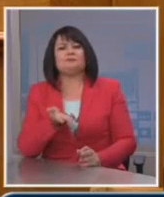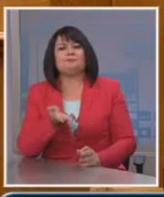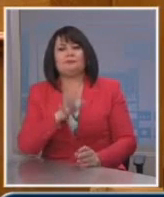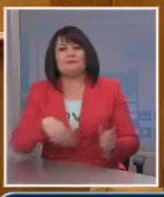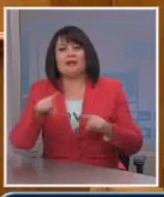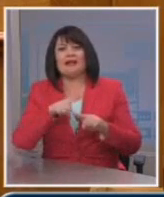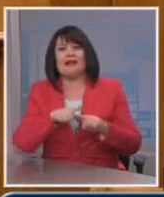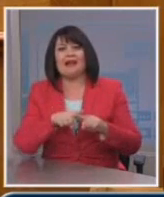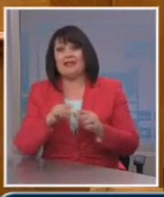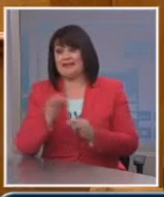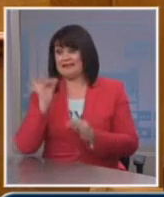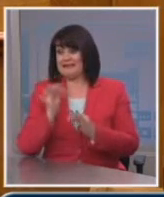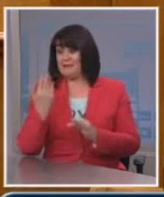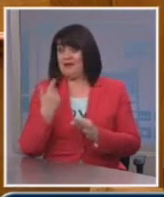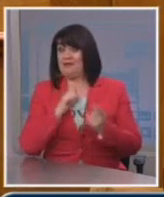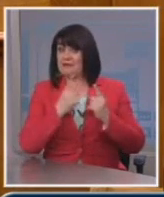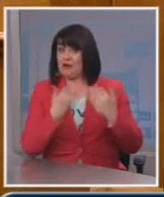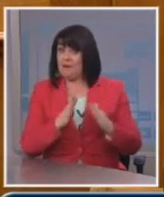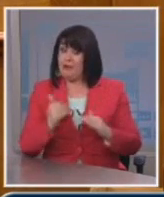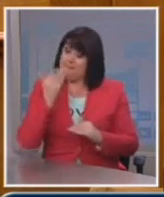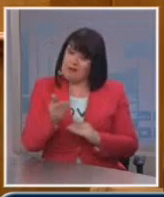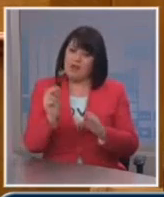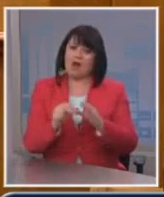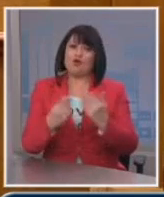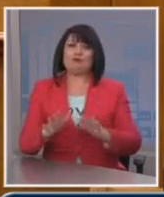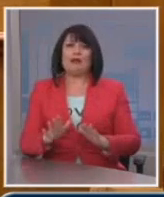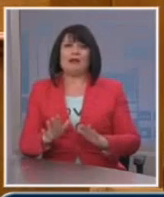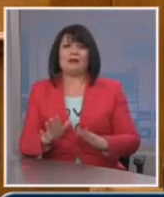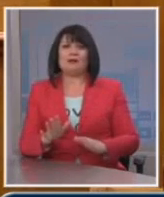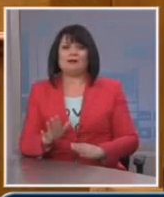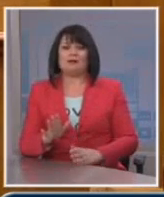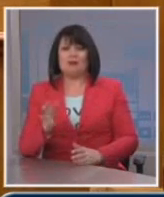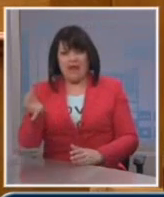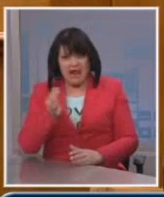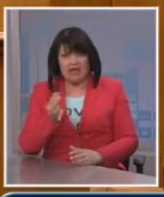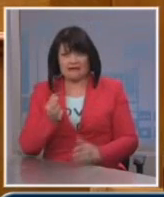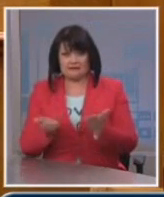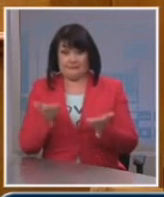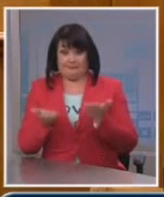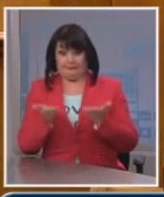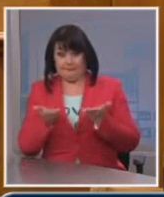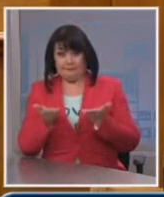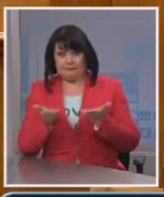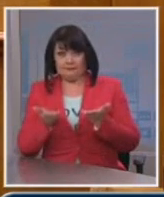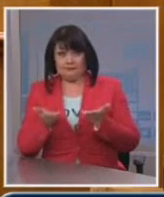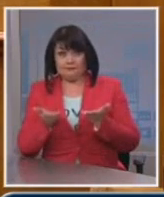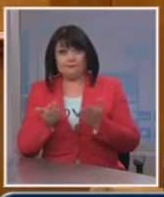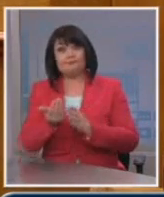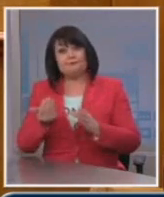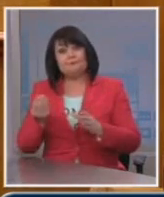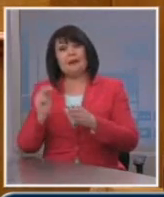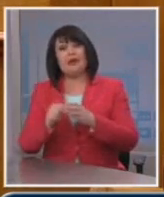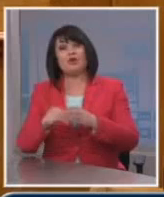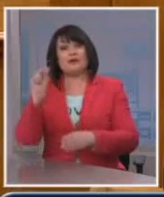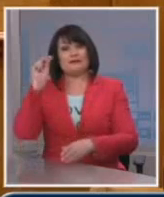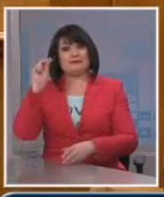έγιναν εκλογές το Σεπτέμβρη μετά τη συμφωνία. Και έρχεστε διαρκώς να συγκρίνετε τις προεκλογικές